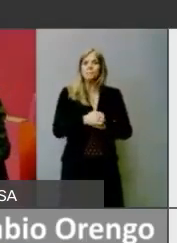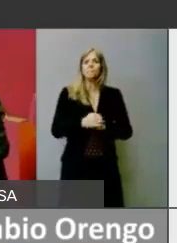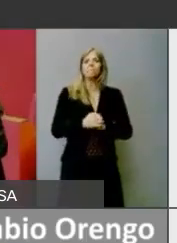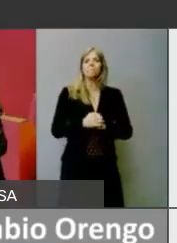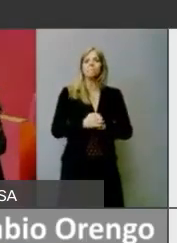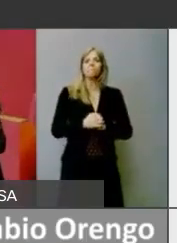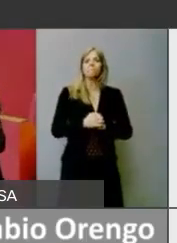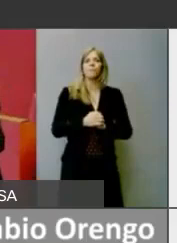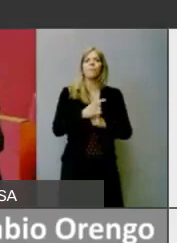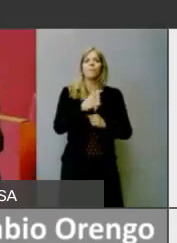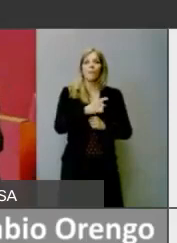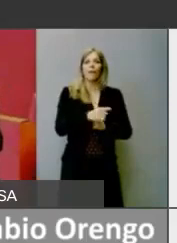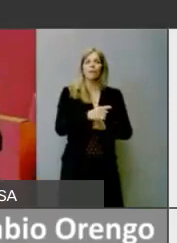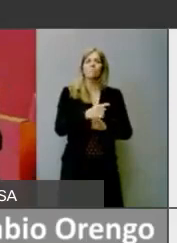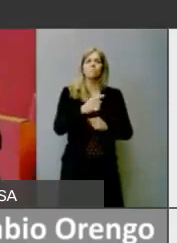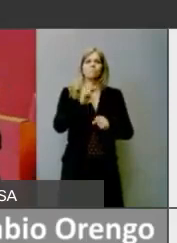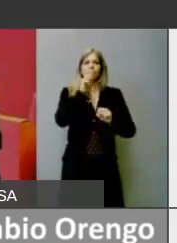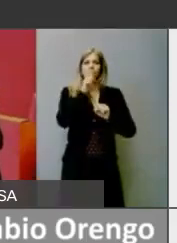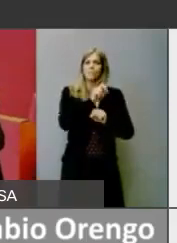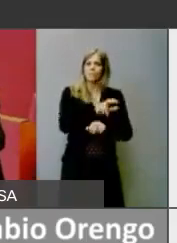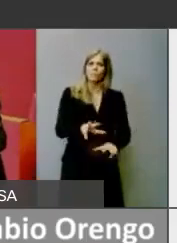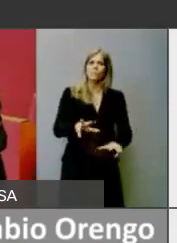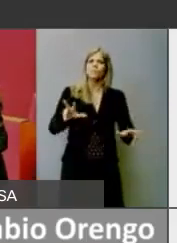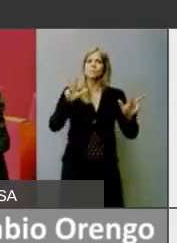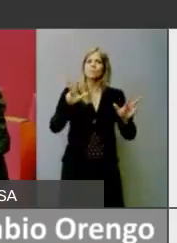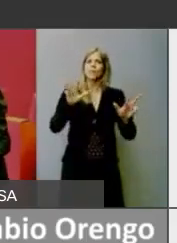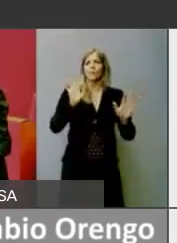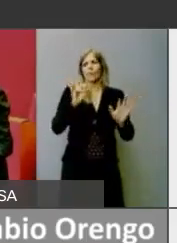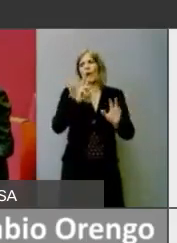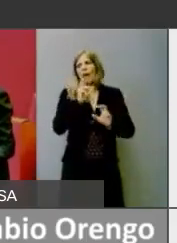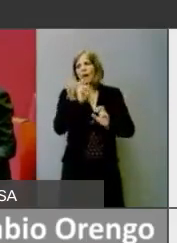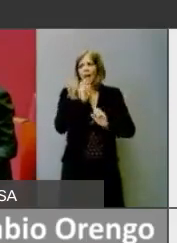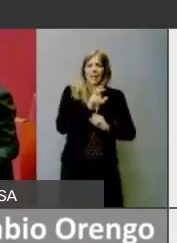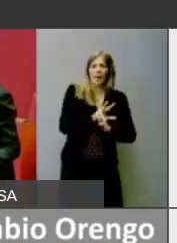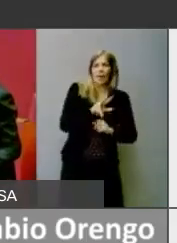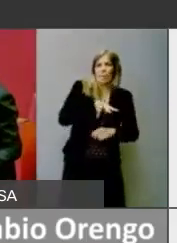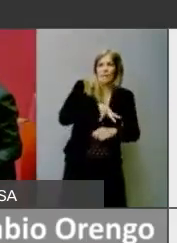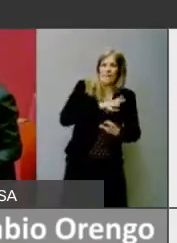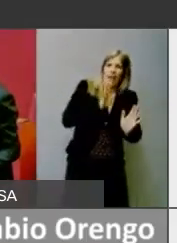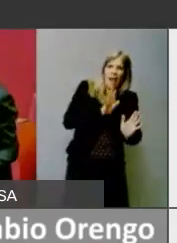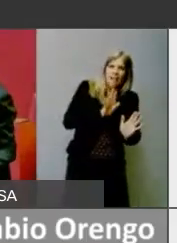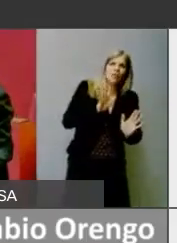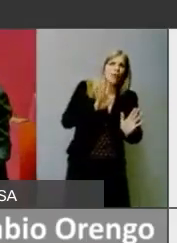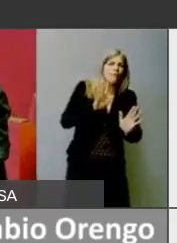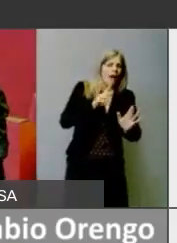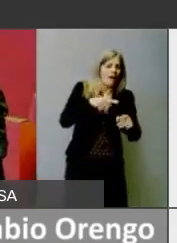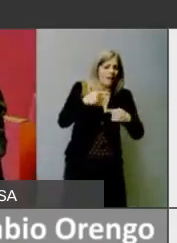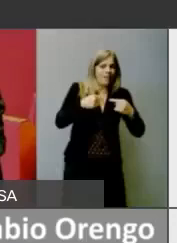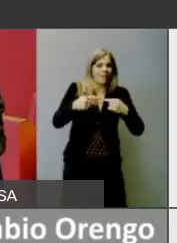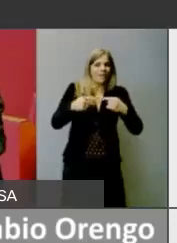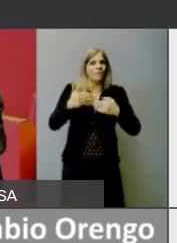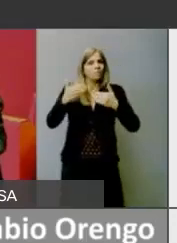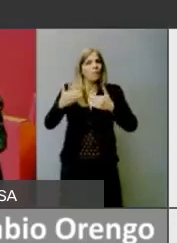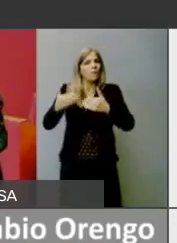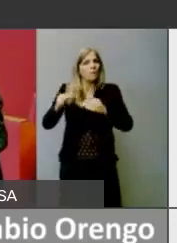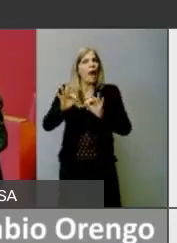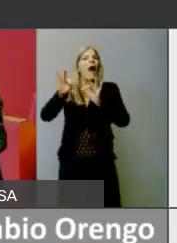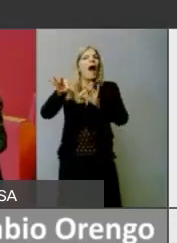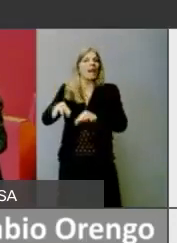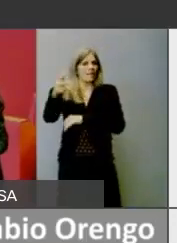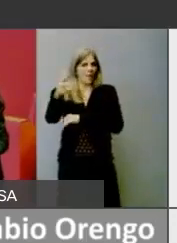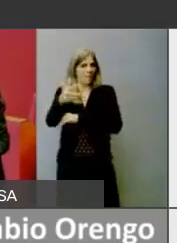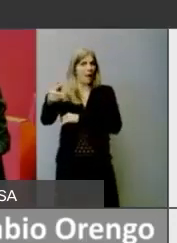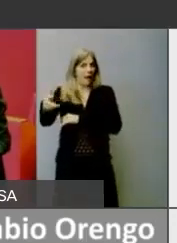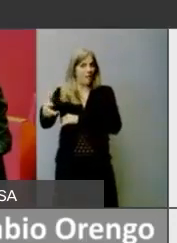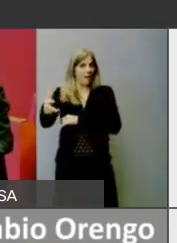rese nota la sua intenzione, che espresse peraltro privatamente, ma fu riportata al pontefice, a Papa Giovanni XXIII, dai